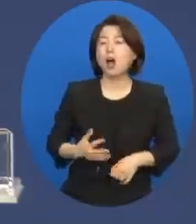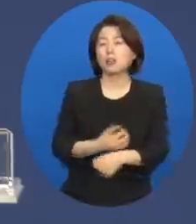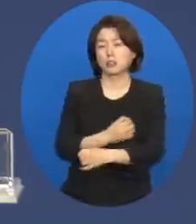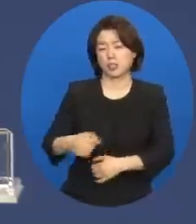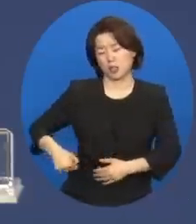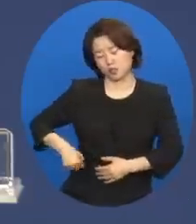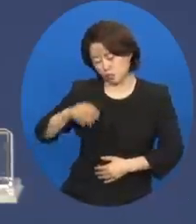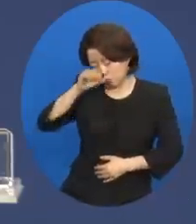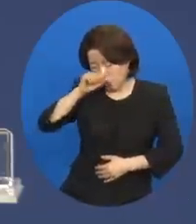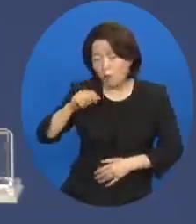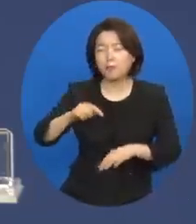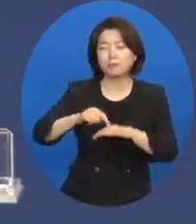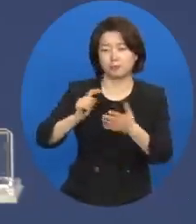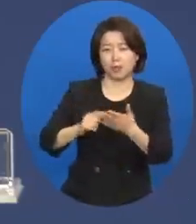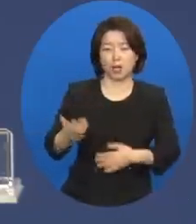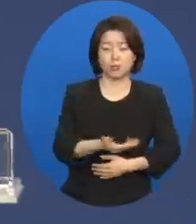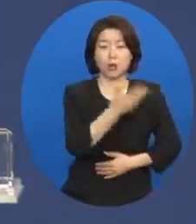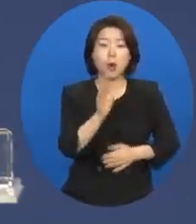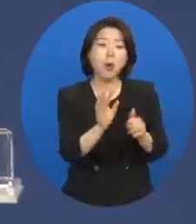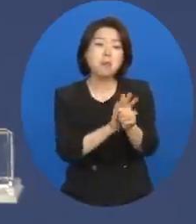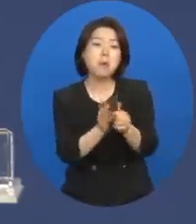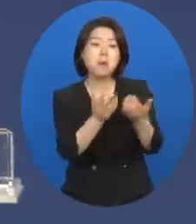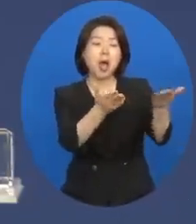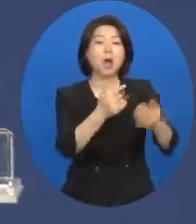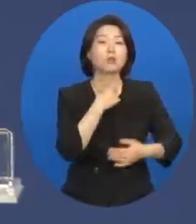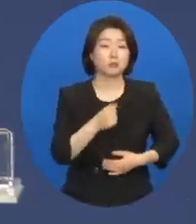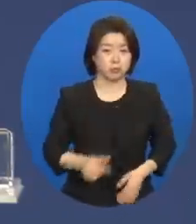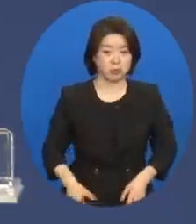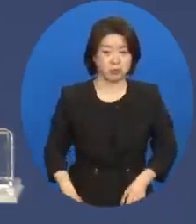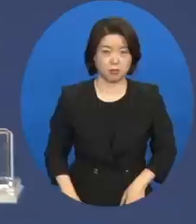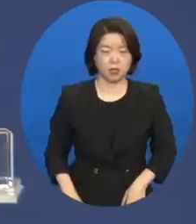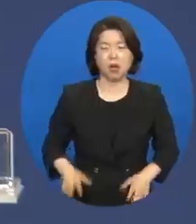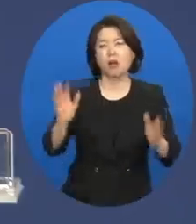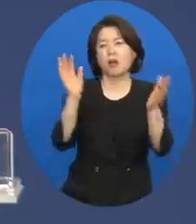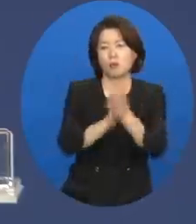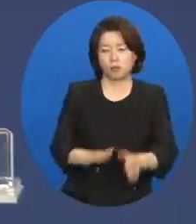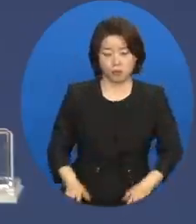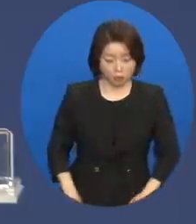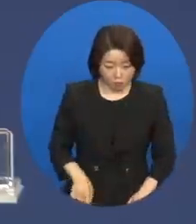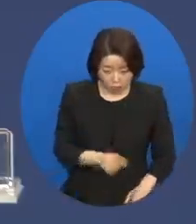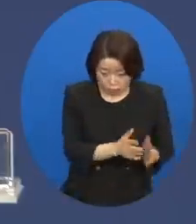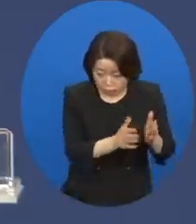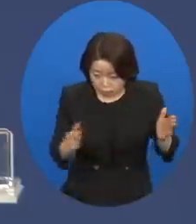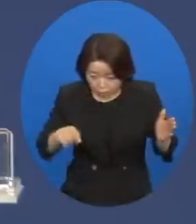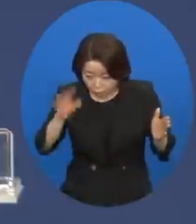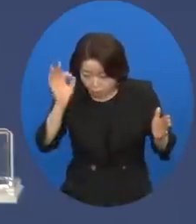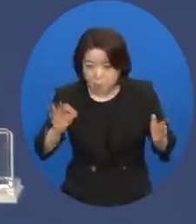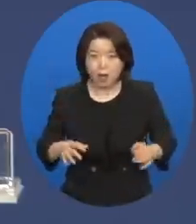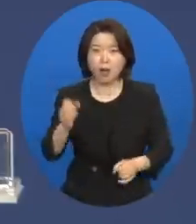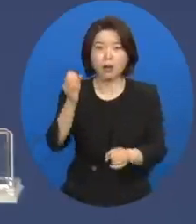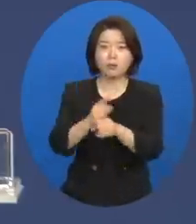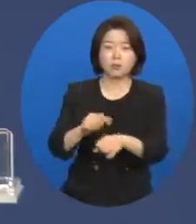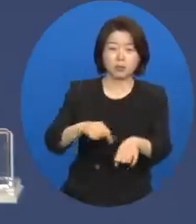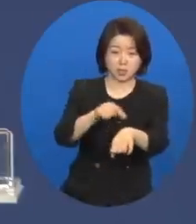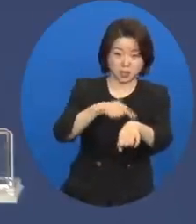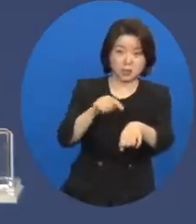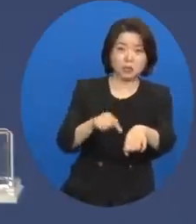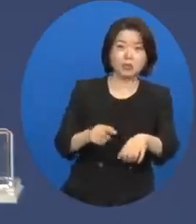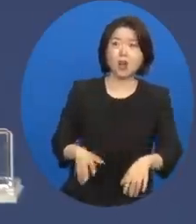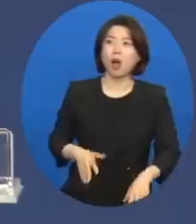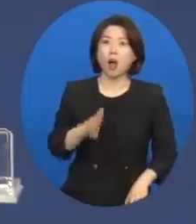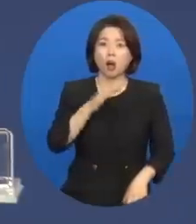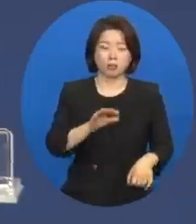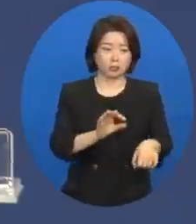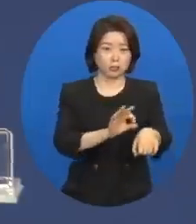선한 마음으로 여러분을 배려하면서 이렇게 하려고 했는데 세상에 여기까지 와서 벌써 시간이 이렇게 보니까